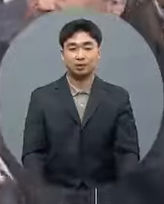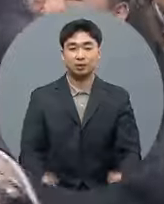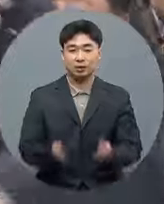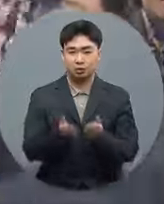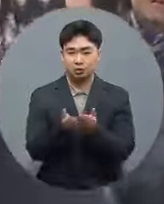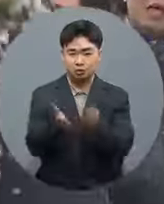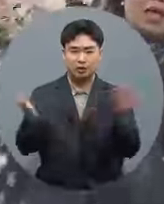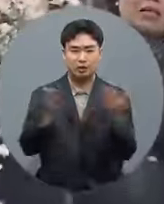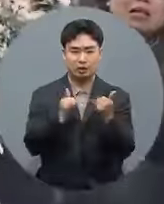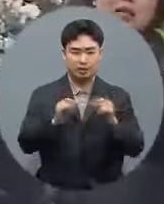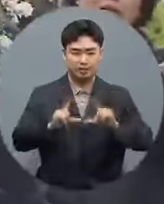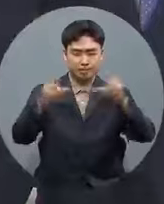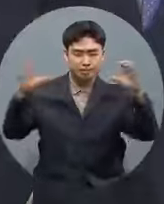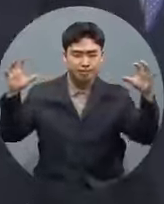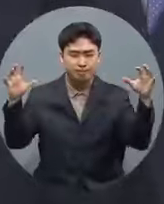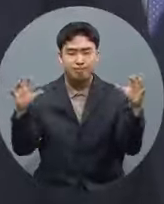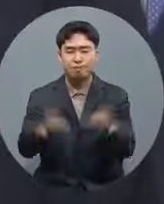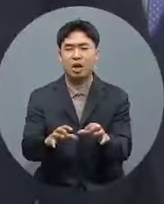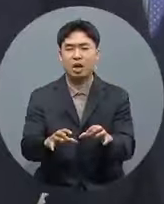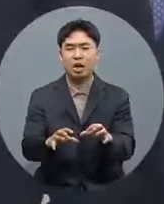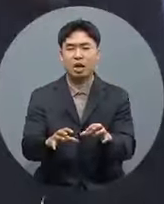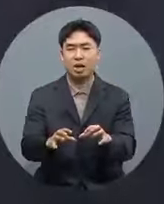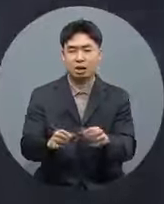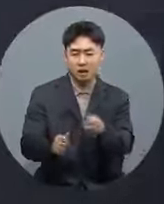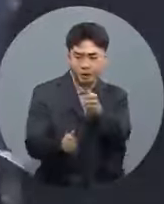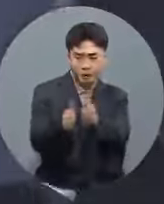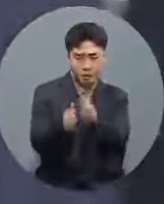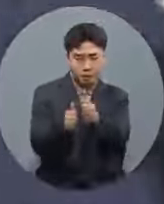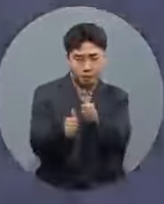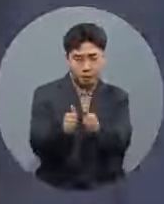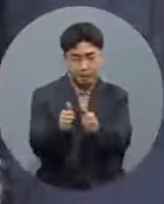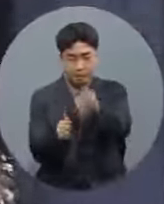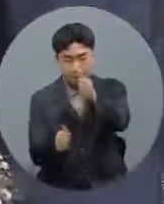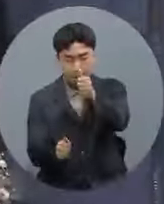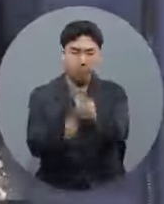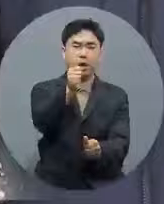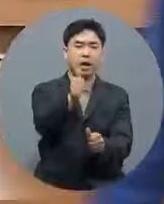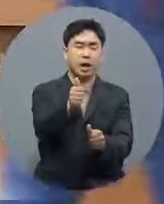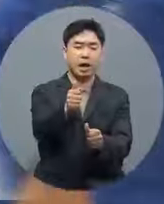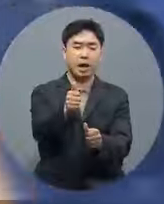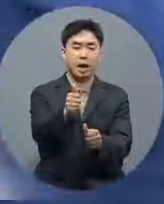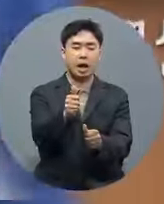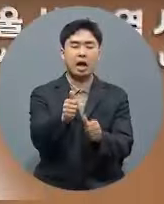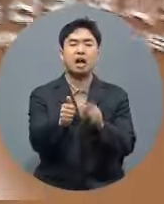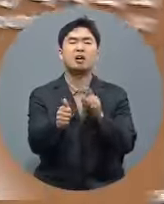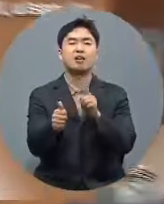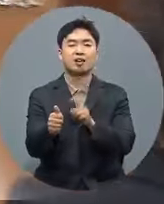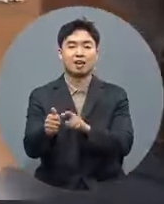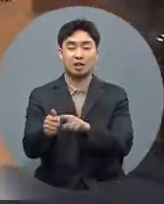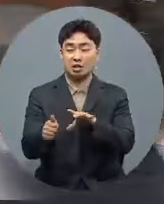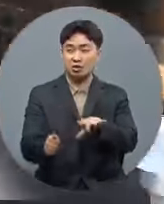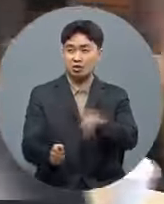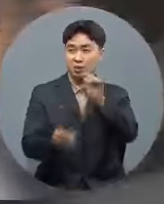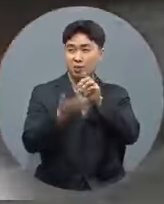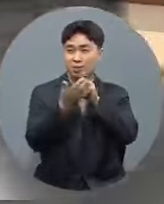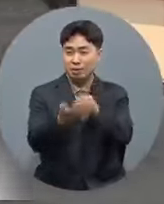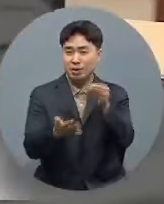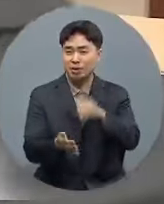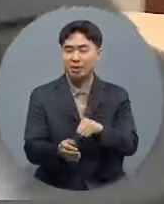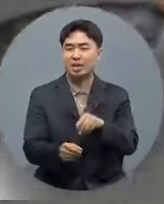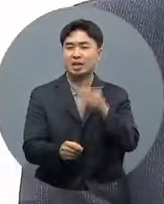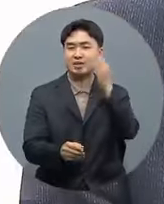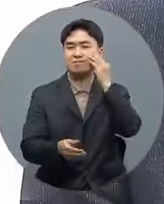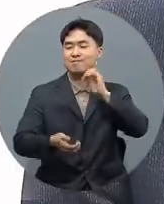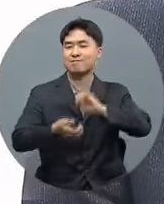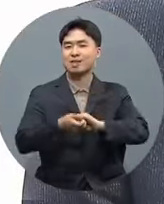조선업 노동자가 밀집한 동구에서 접전 끝에 역전승을 거둔 김태선 당선인. 초선이지만 청와대 행정관